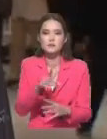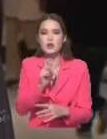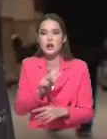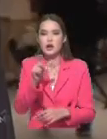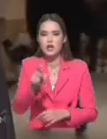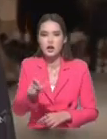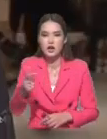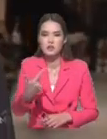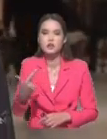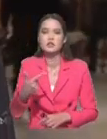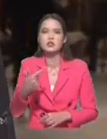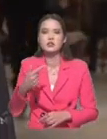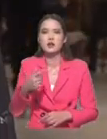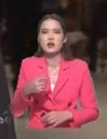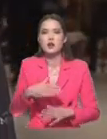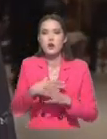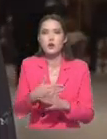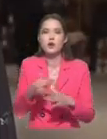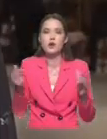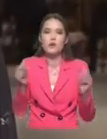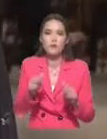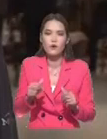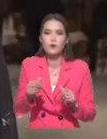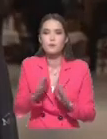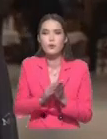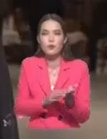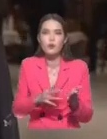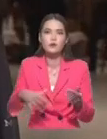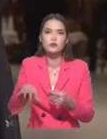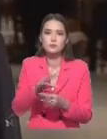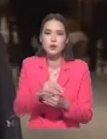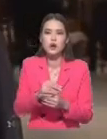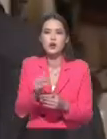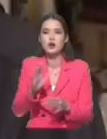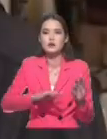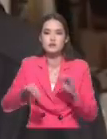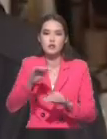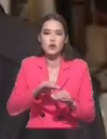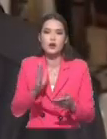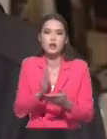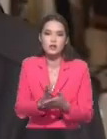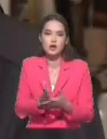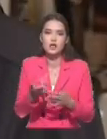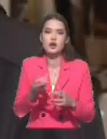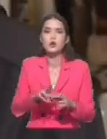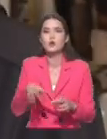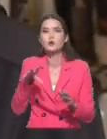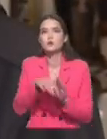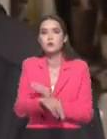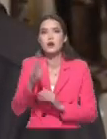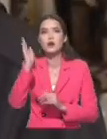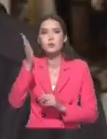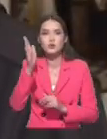бір жиналыс болама деп ұсыныстарымыз бар. Ертең соларды форумда айтамыз. Сонымен қатар